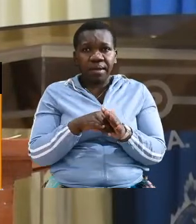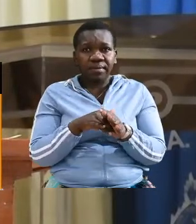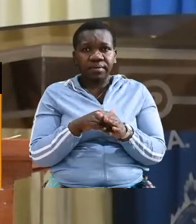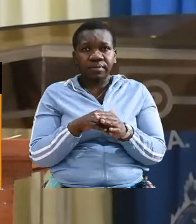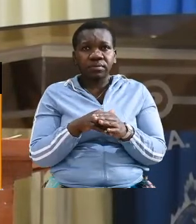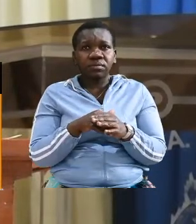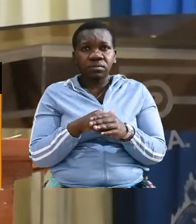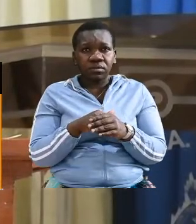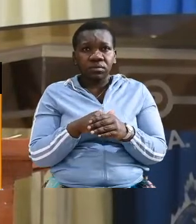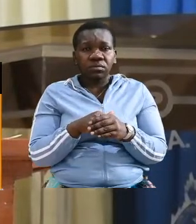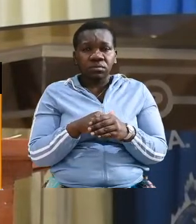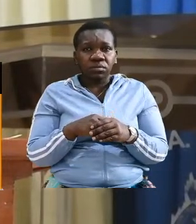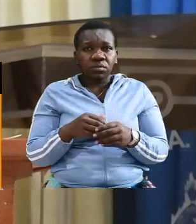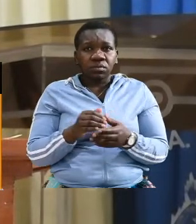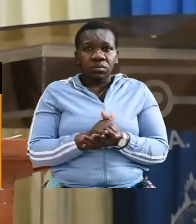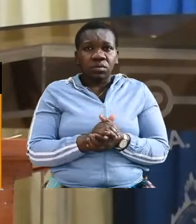asubuhi.